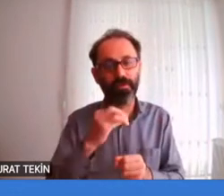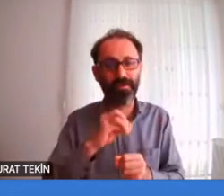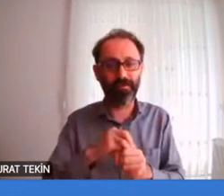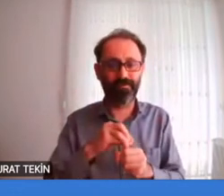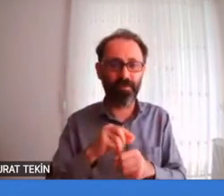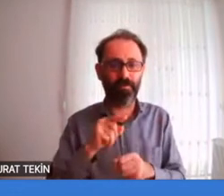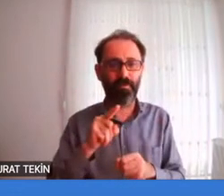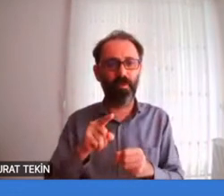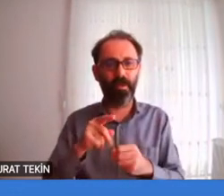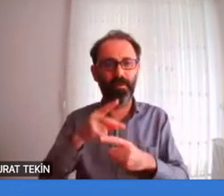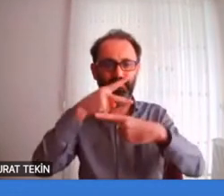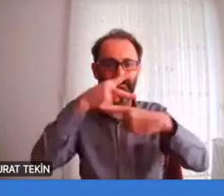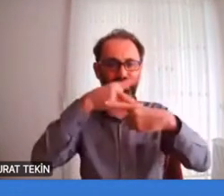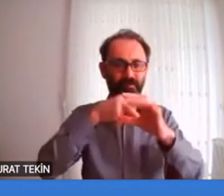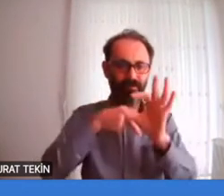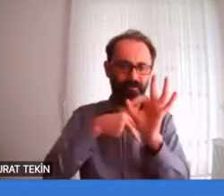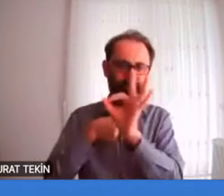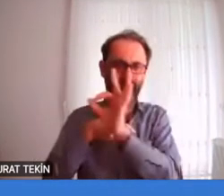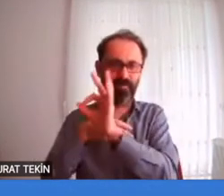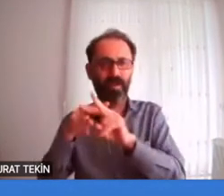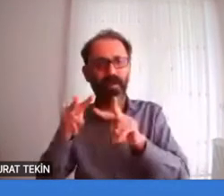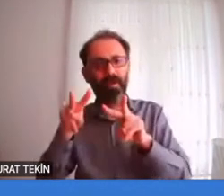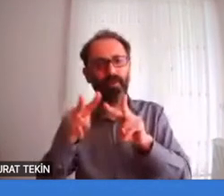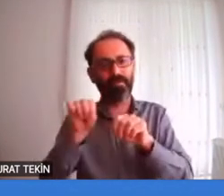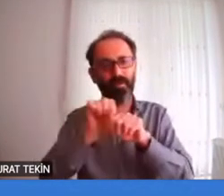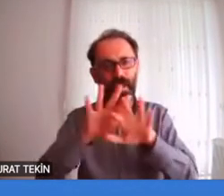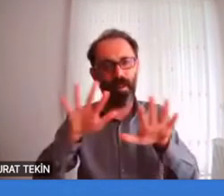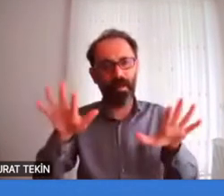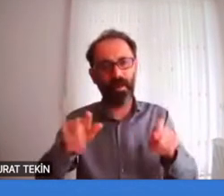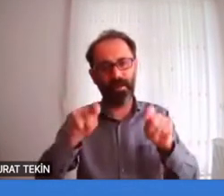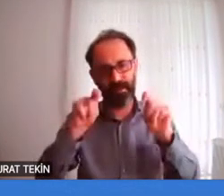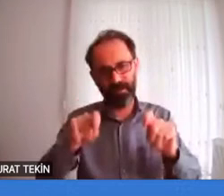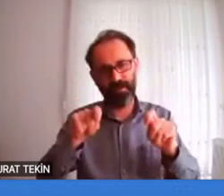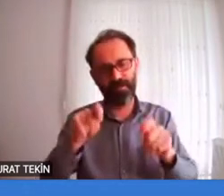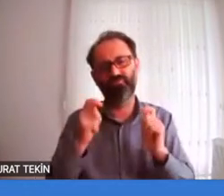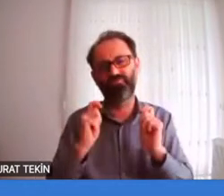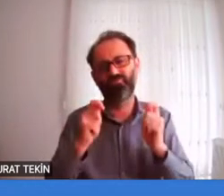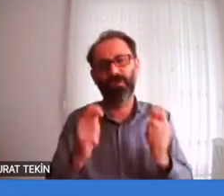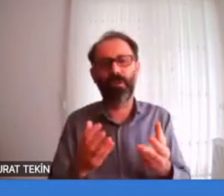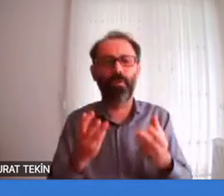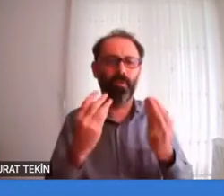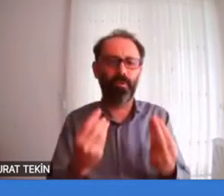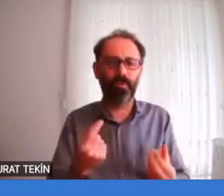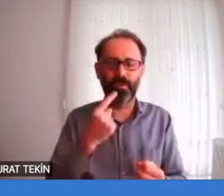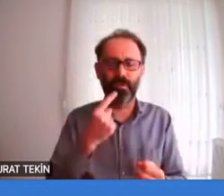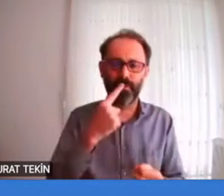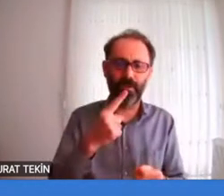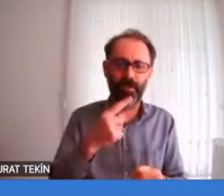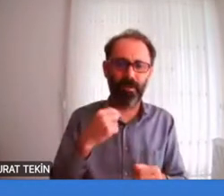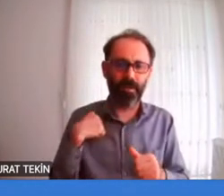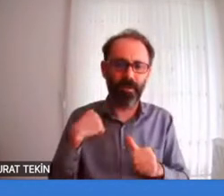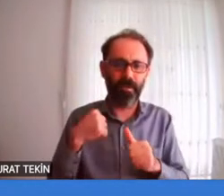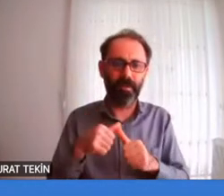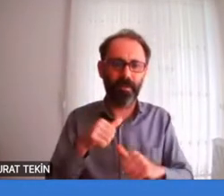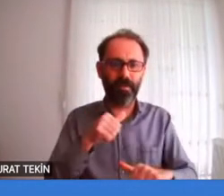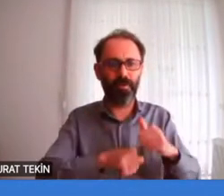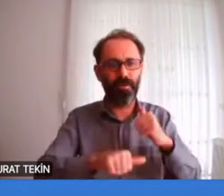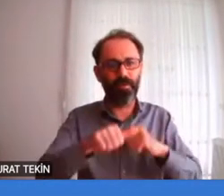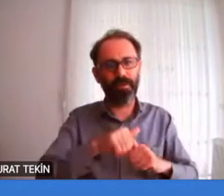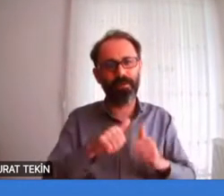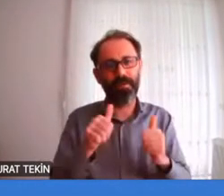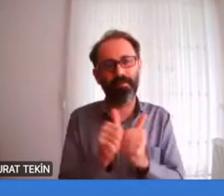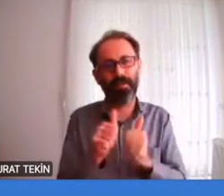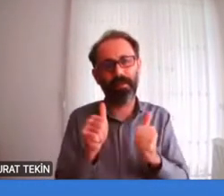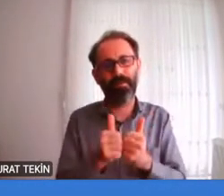inşallah ilerleyen zamanlarda sizi üniversitemizde ağırlamaktan büyük mutluluk duyacağımı yine ifade etmek isterim. Ve şu